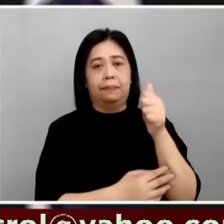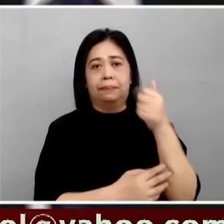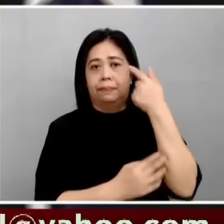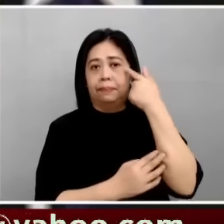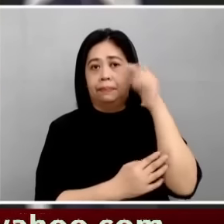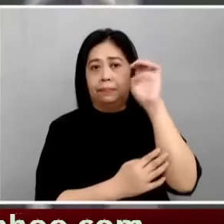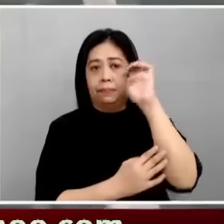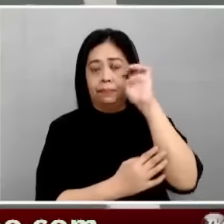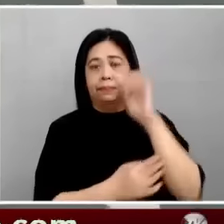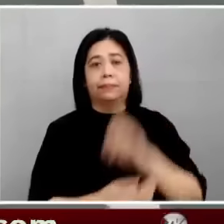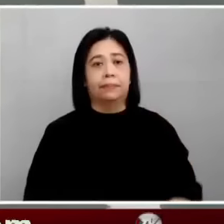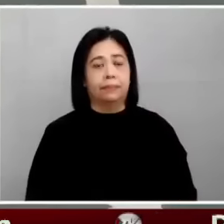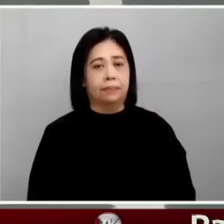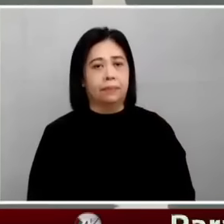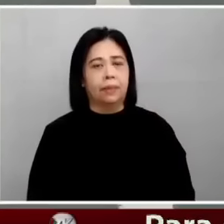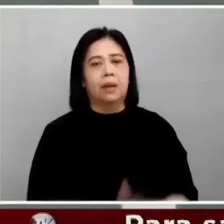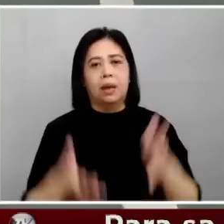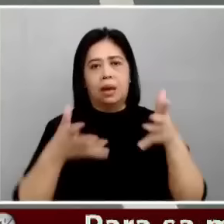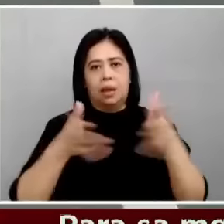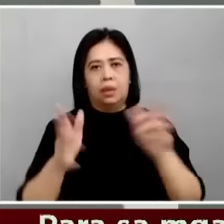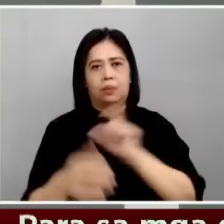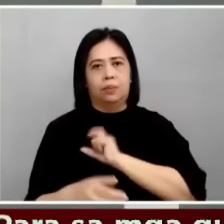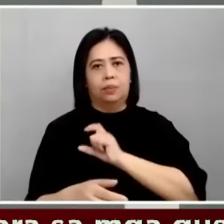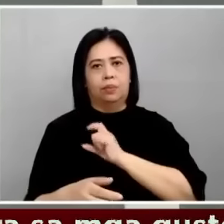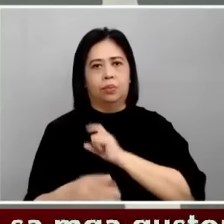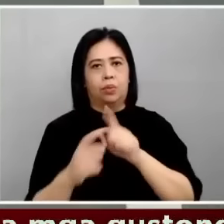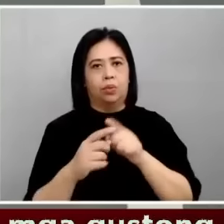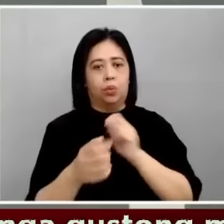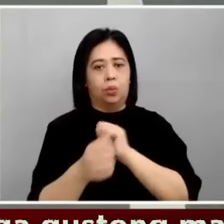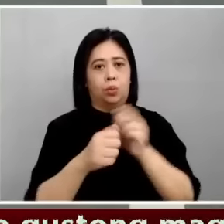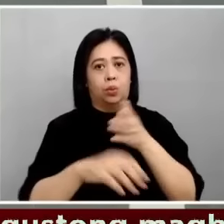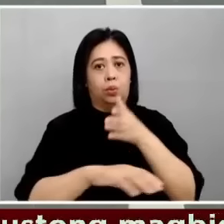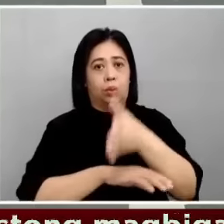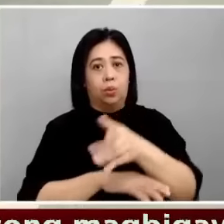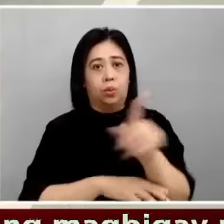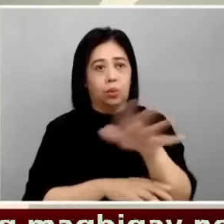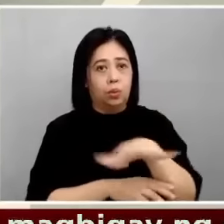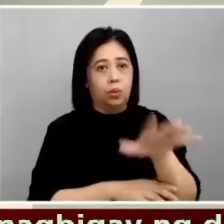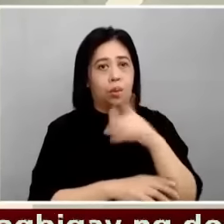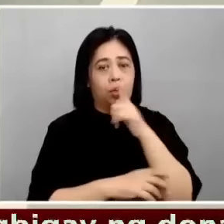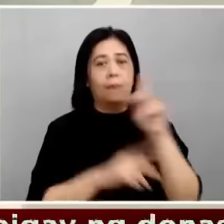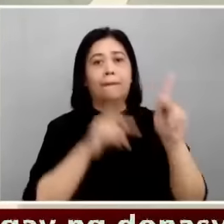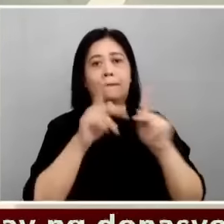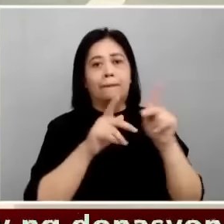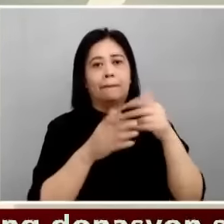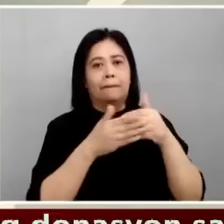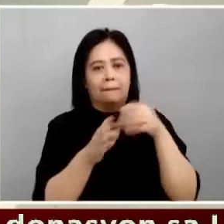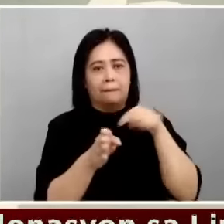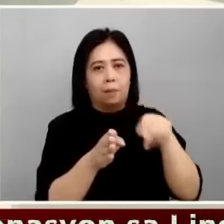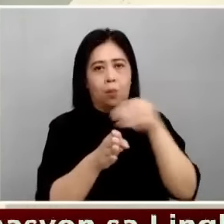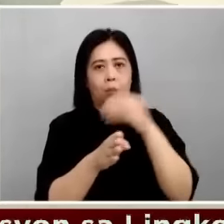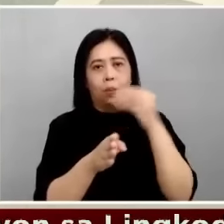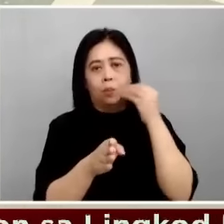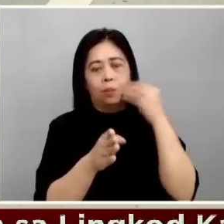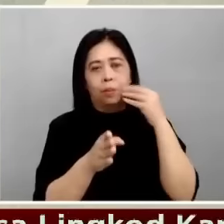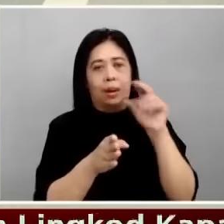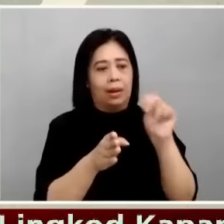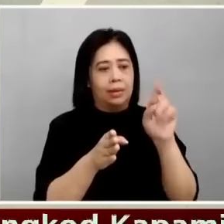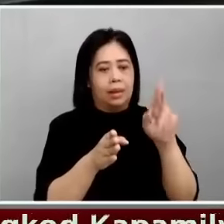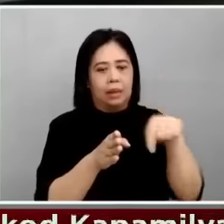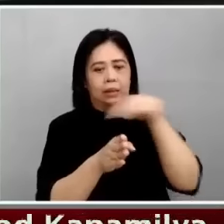Guillermo Eliazar, papayagan ng mga pulis na makatawid sa checkpoints ang mga residente sa boundary ng NCR at mga